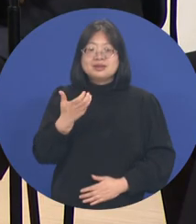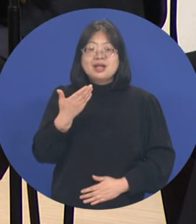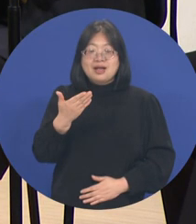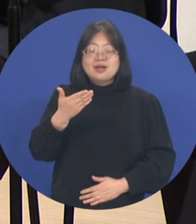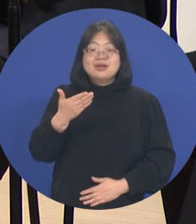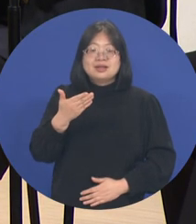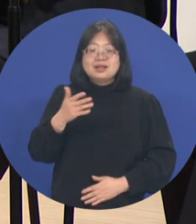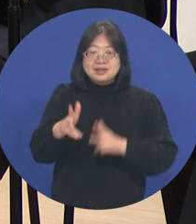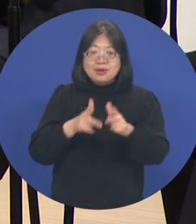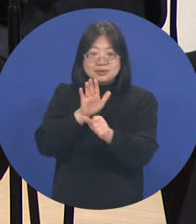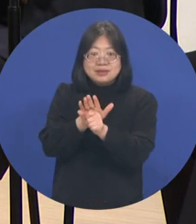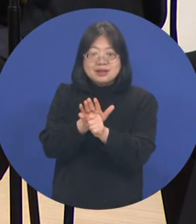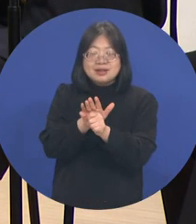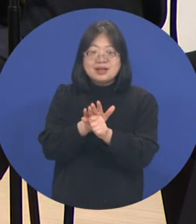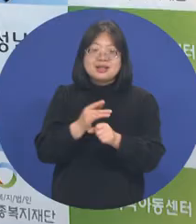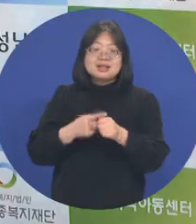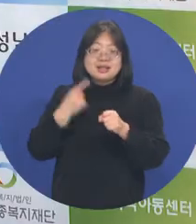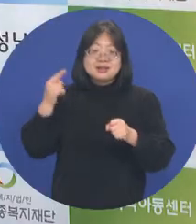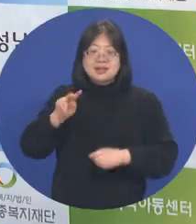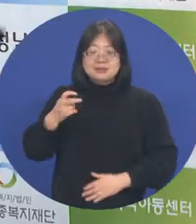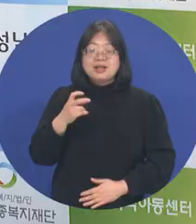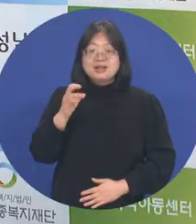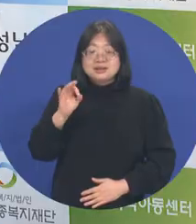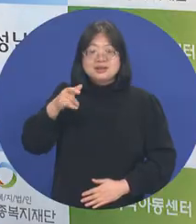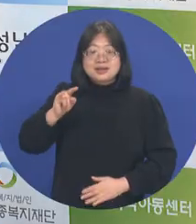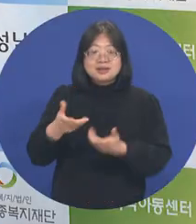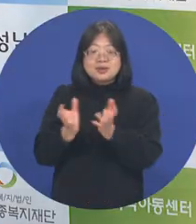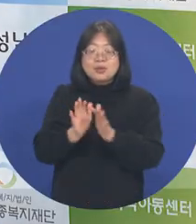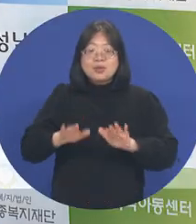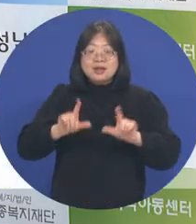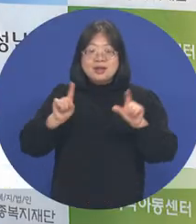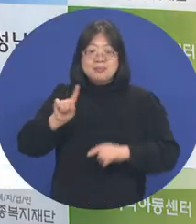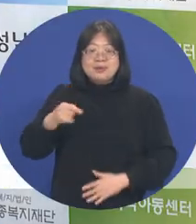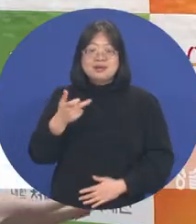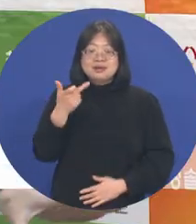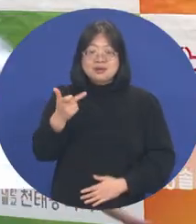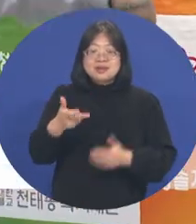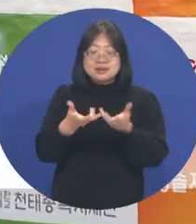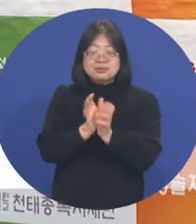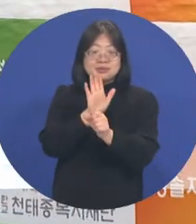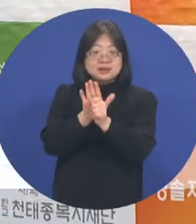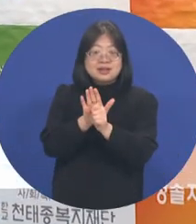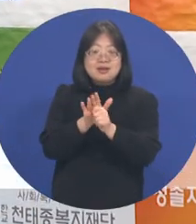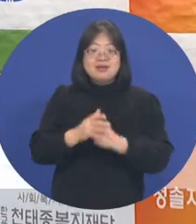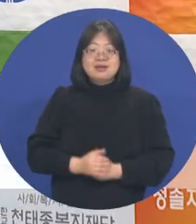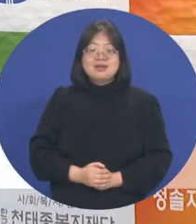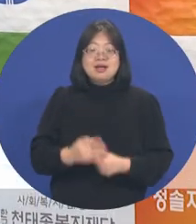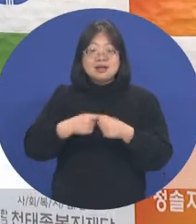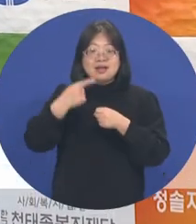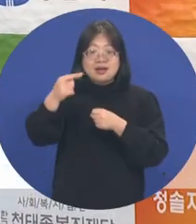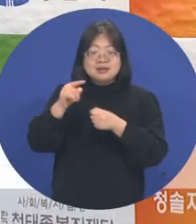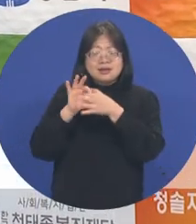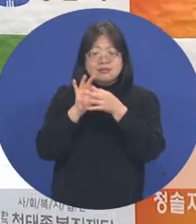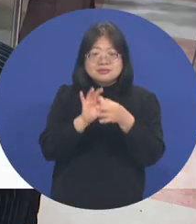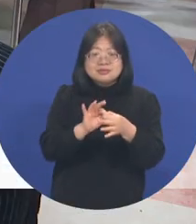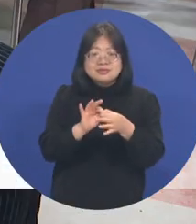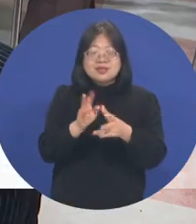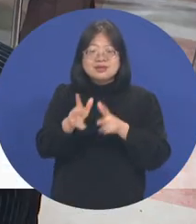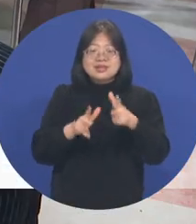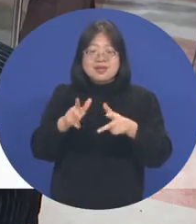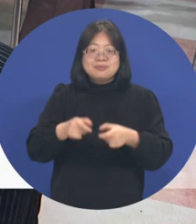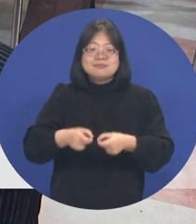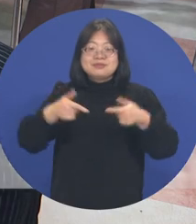109개 사업을 지원했고 지난해는 200 신개 팀 올해는 117개 팀을 지원했으며 내년에도